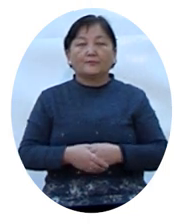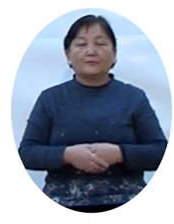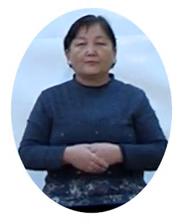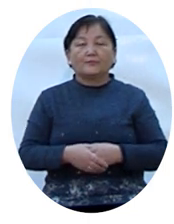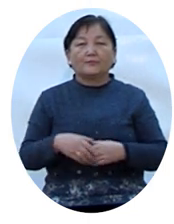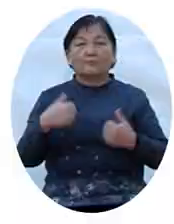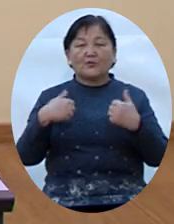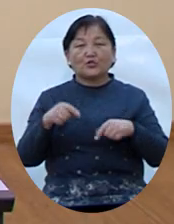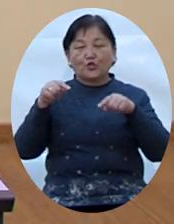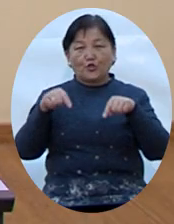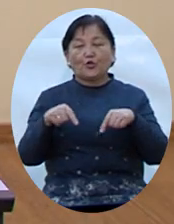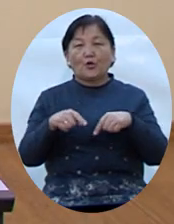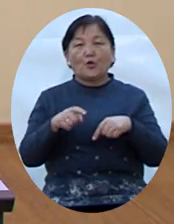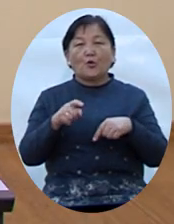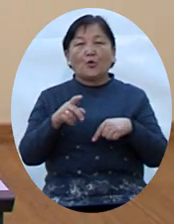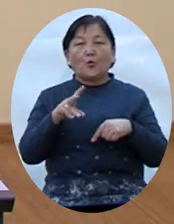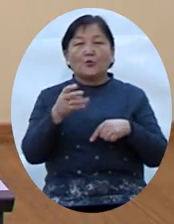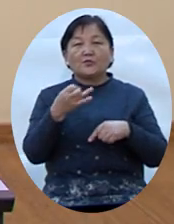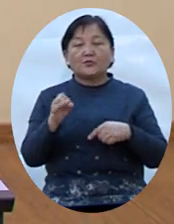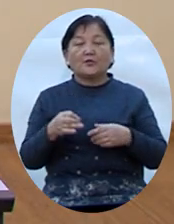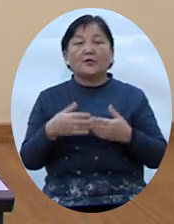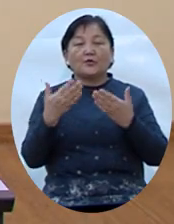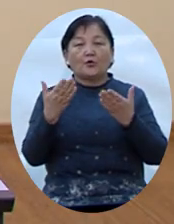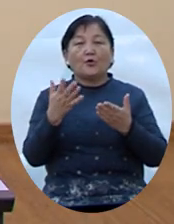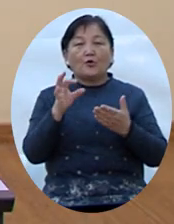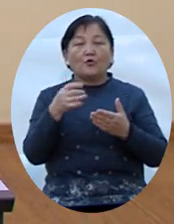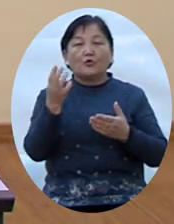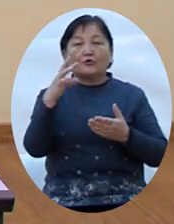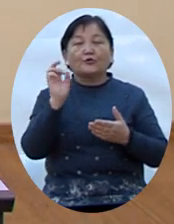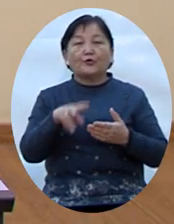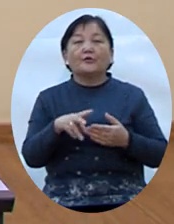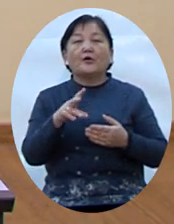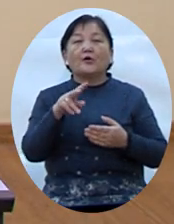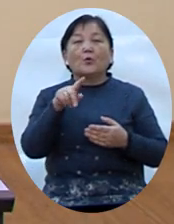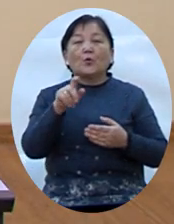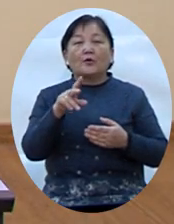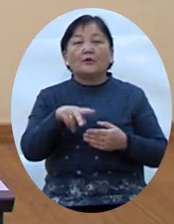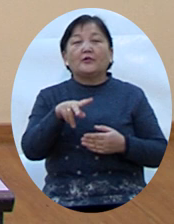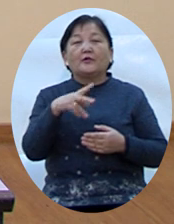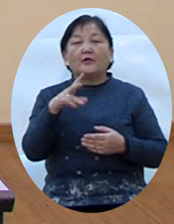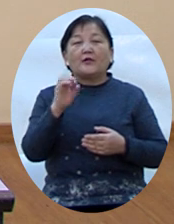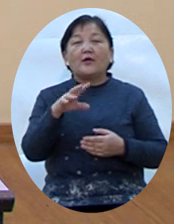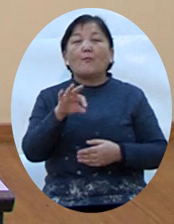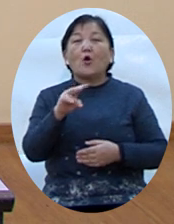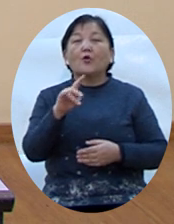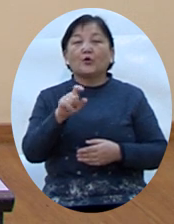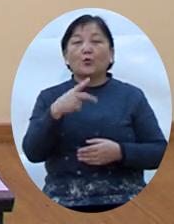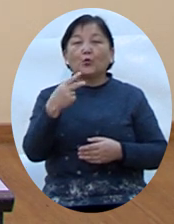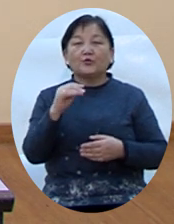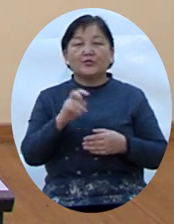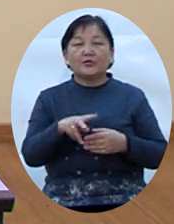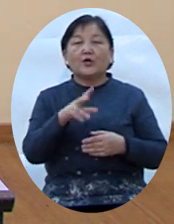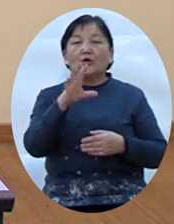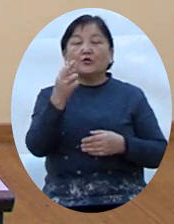За багш нь хүнсэнд өргөн хэрэглэгддэг лимбигний хүчил, за тэгээд хүнсэнд бүгэн адил хэрэглэгддэг содыг усан